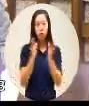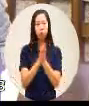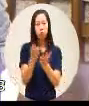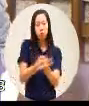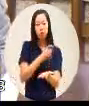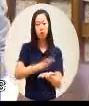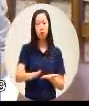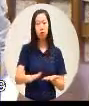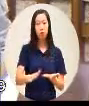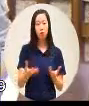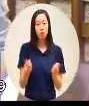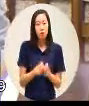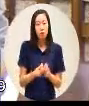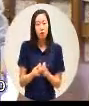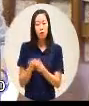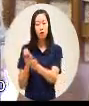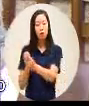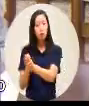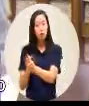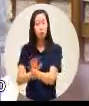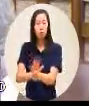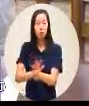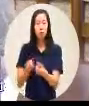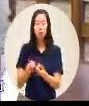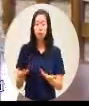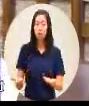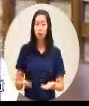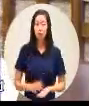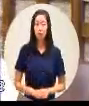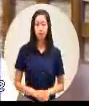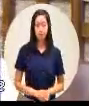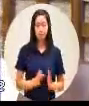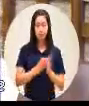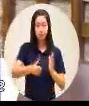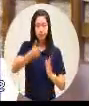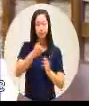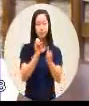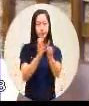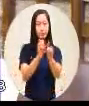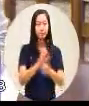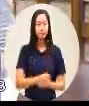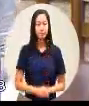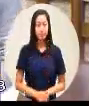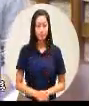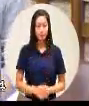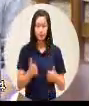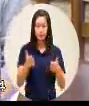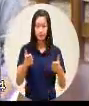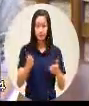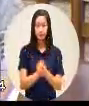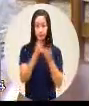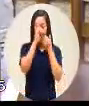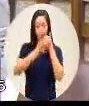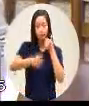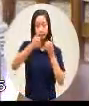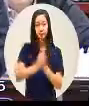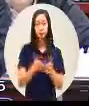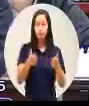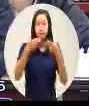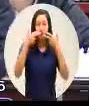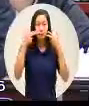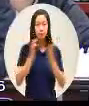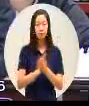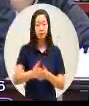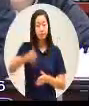么交代这些我们原住民同胞？来，我们请局长来答复。 局长当然 好，谢谢议长，谢谢尔登议员。我